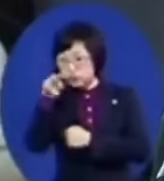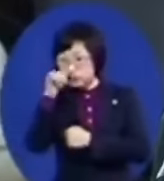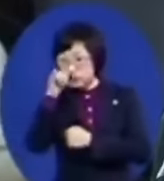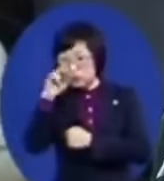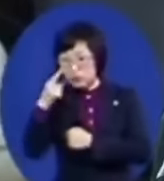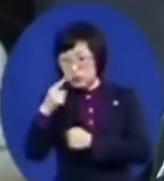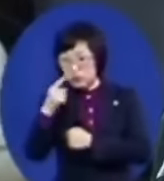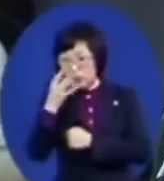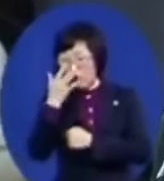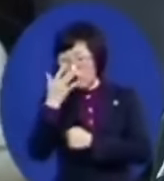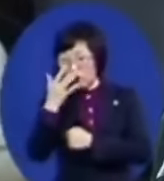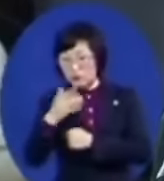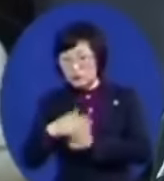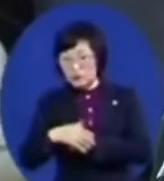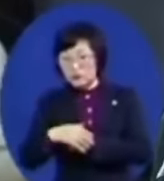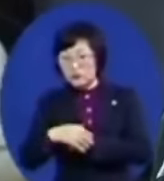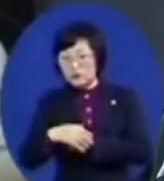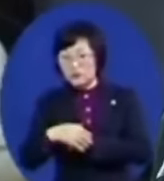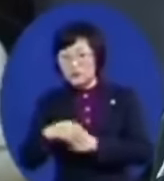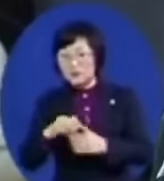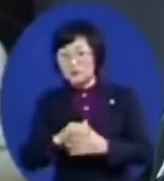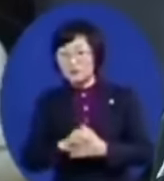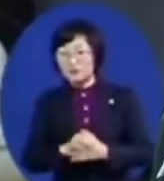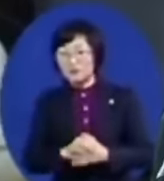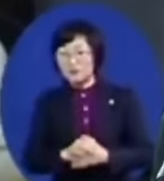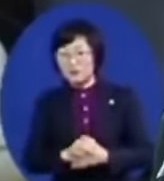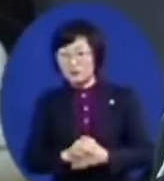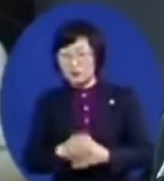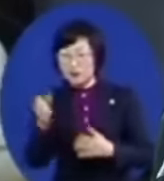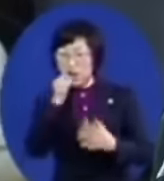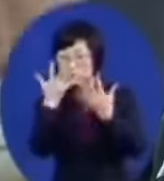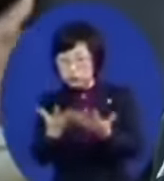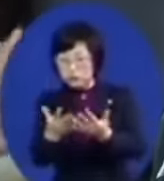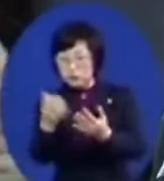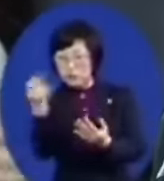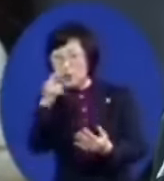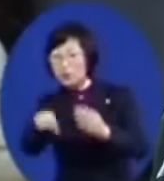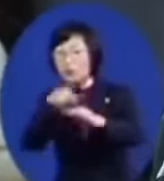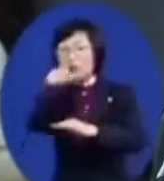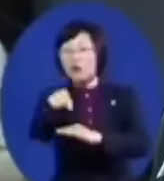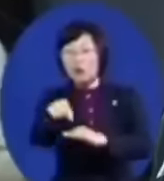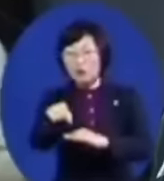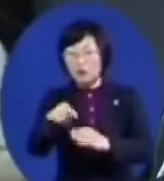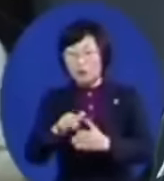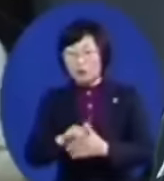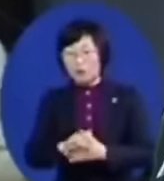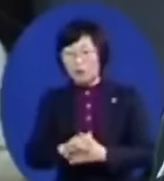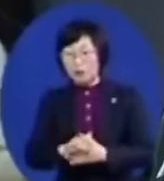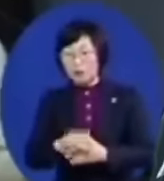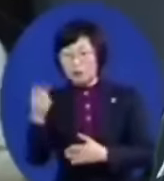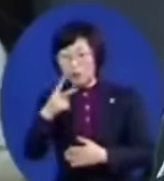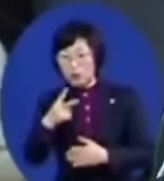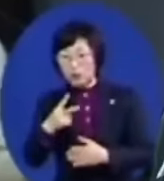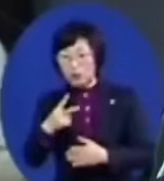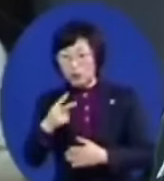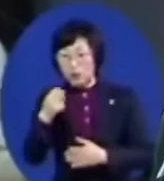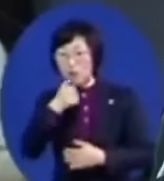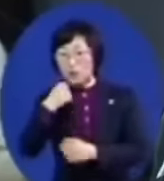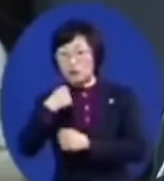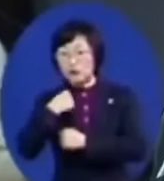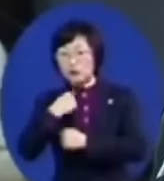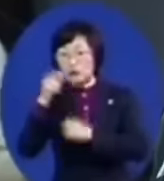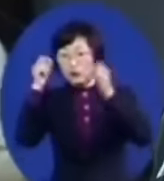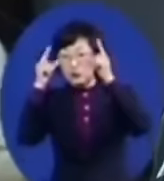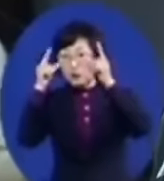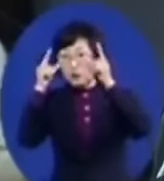청맹관이야. 그러니까 그 문을 통하고 그 다음 또 문을 통하는데 그에 있는 로마 군인들도